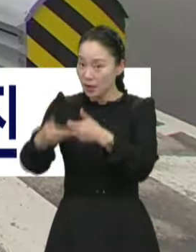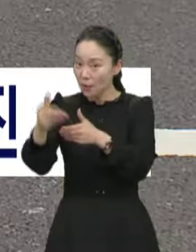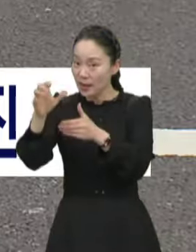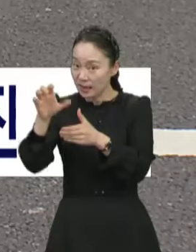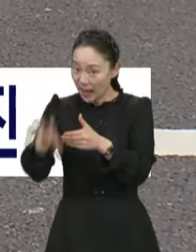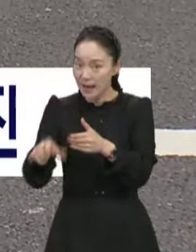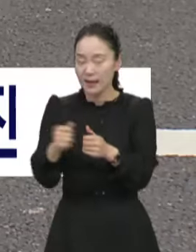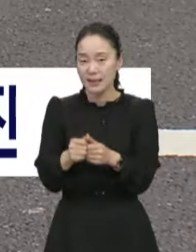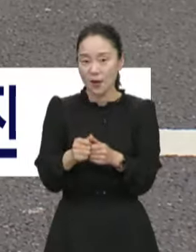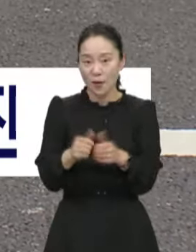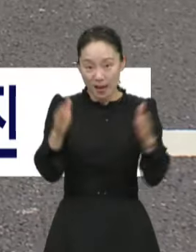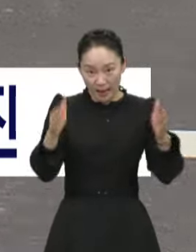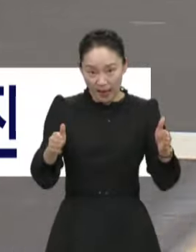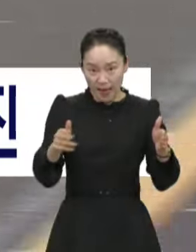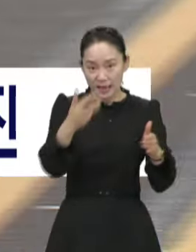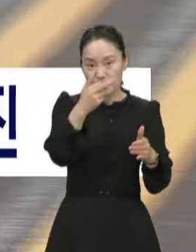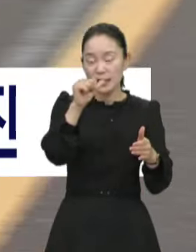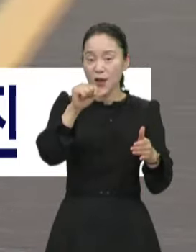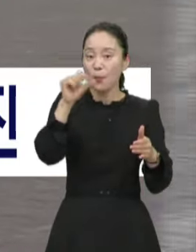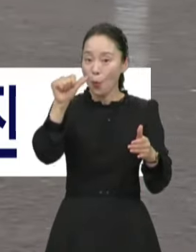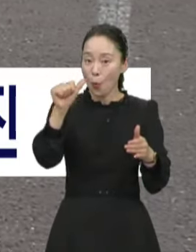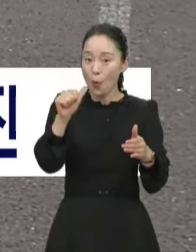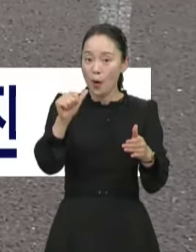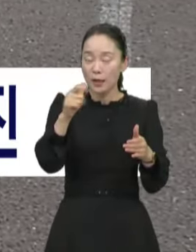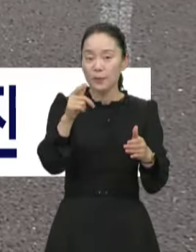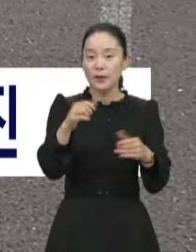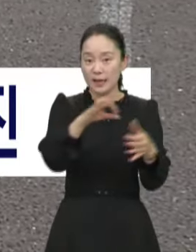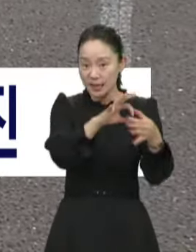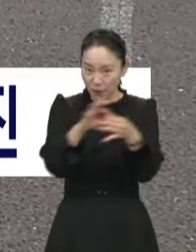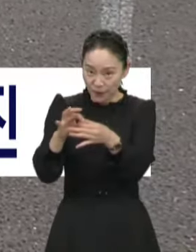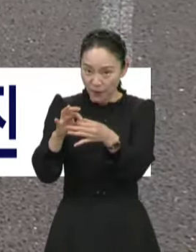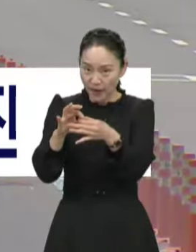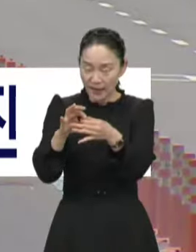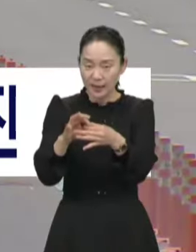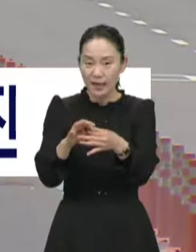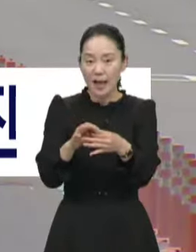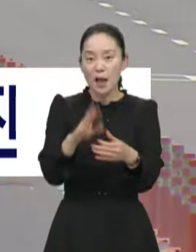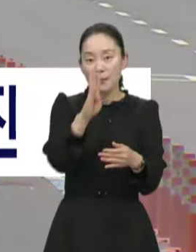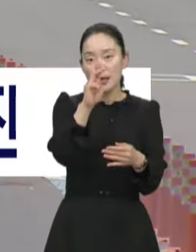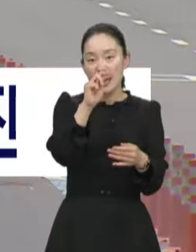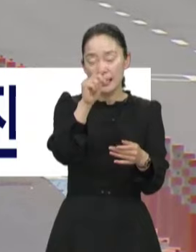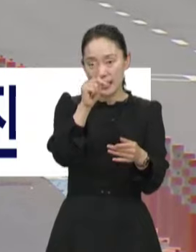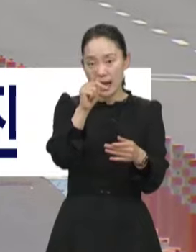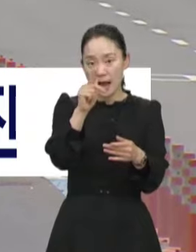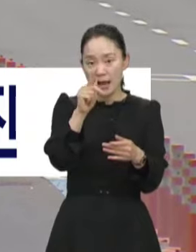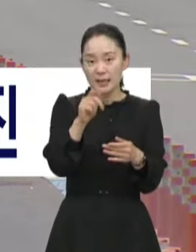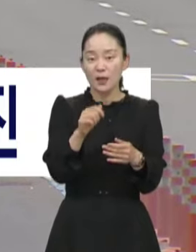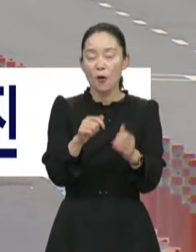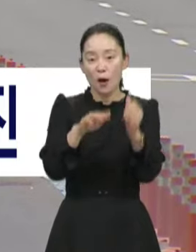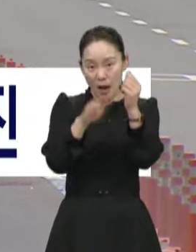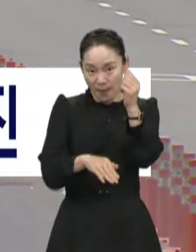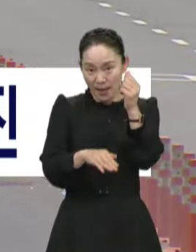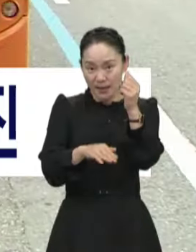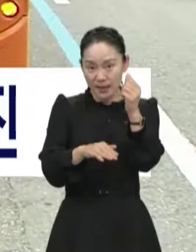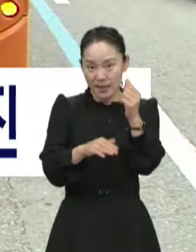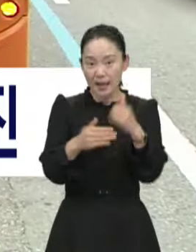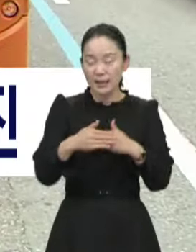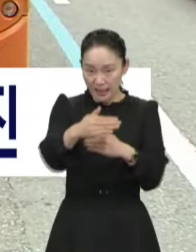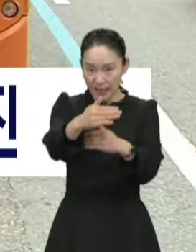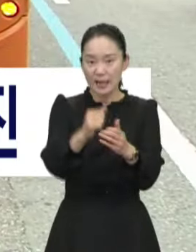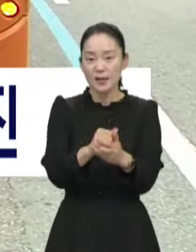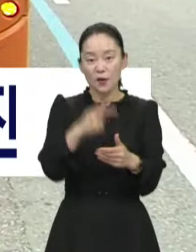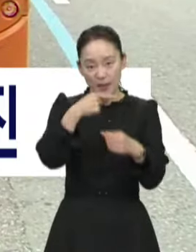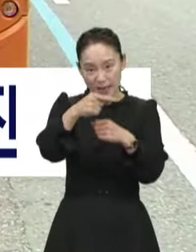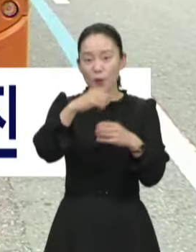터미널간 18.5km 연결하는 광역 BRT 도로가 하반기 착공에 내년말 완공할 예정이라고